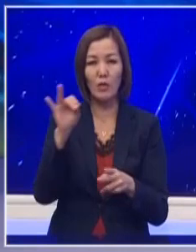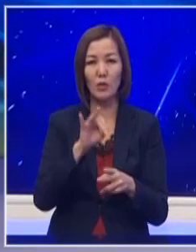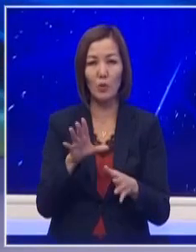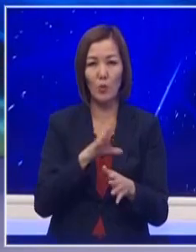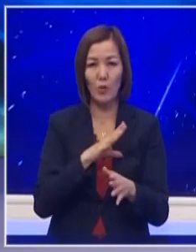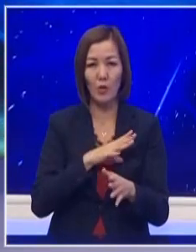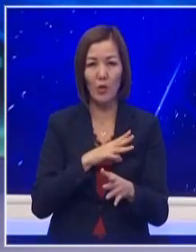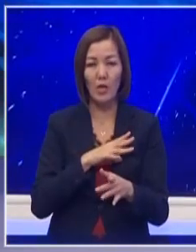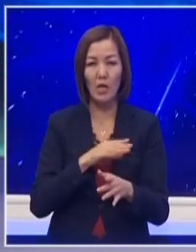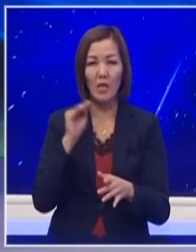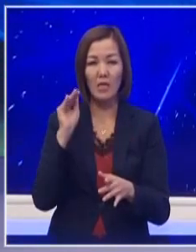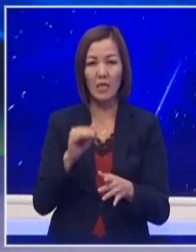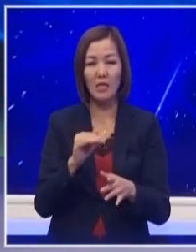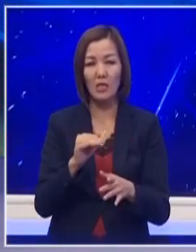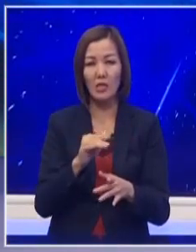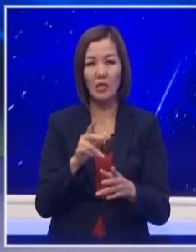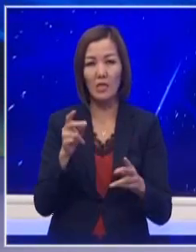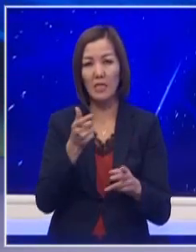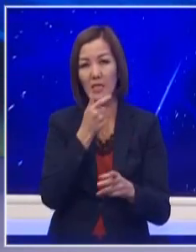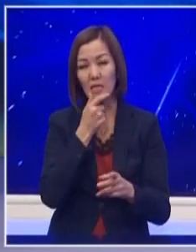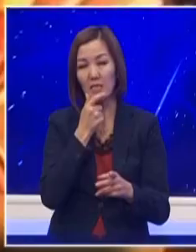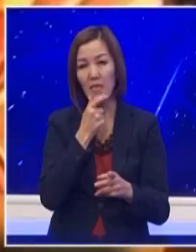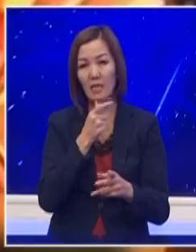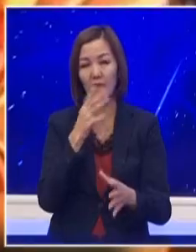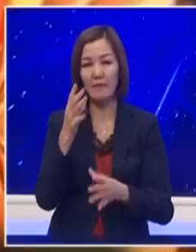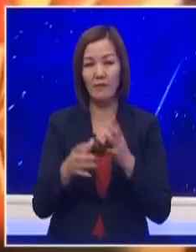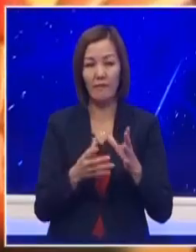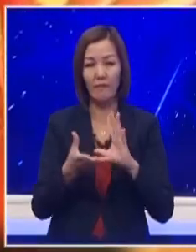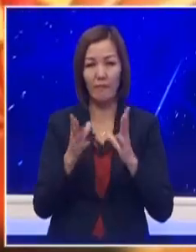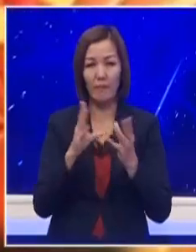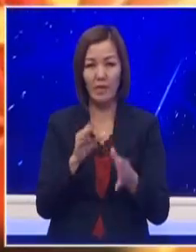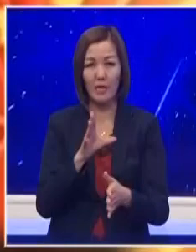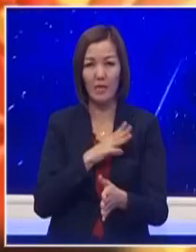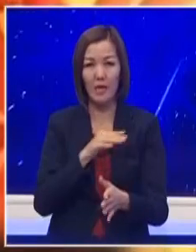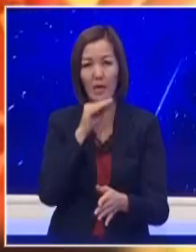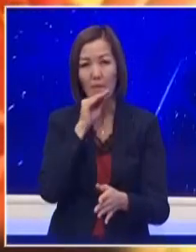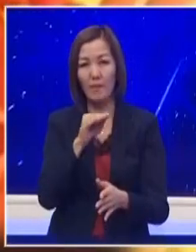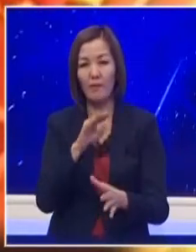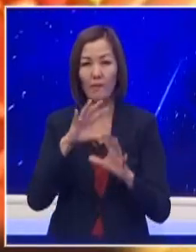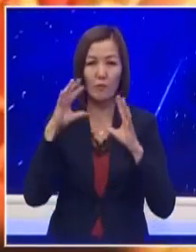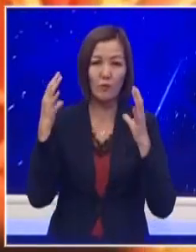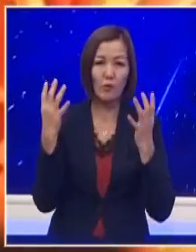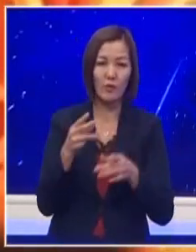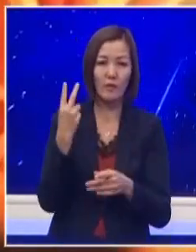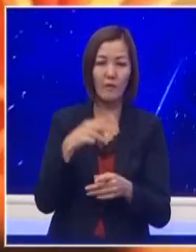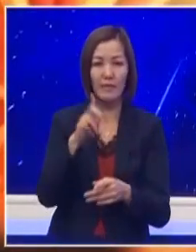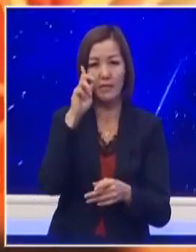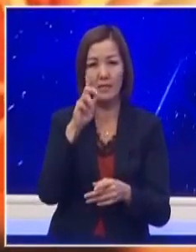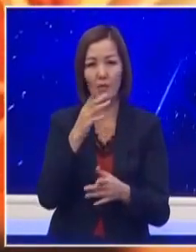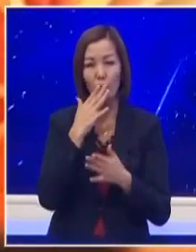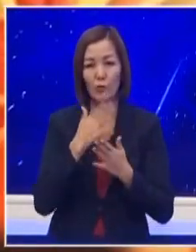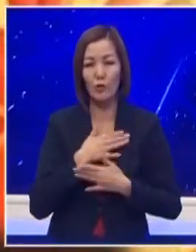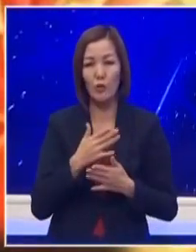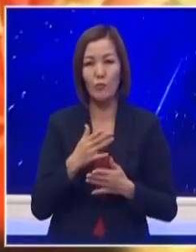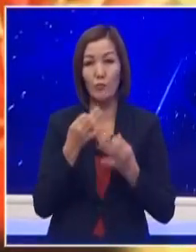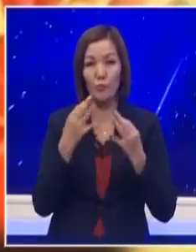традиционно собирает тысячи зрителей со всего мира на этот раз фестивале участвовали профессиональные воздухоплаватели из 20 стран и